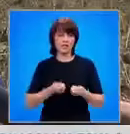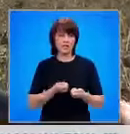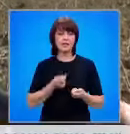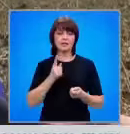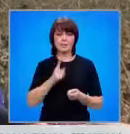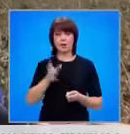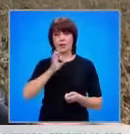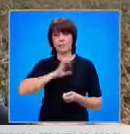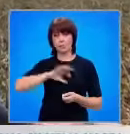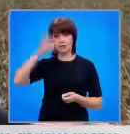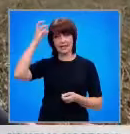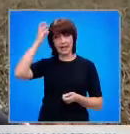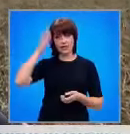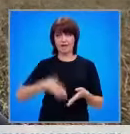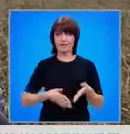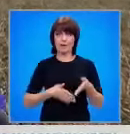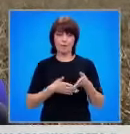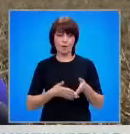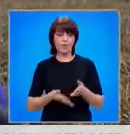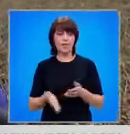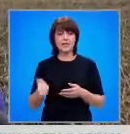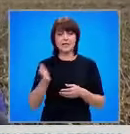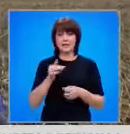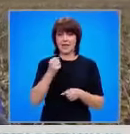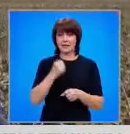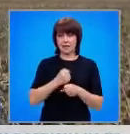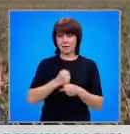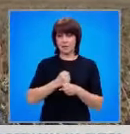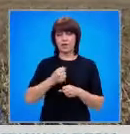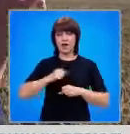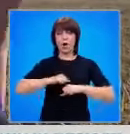В землището на Поморие и след работата на общинската служба и в